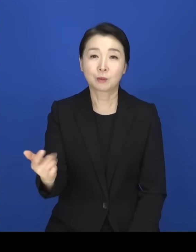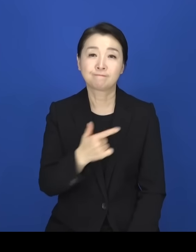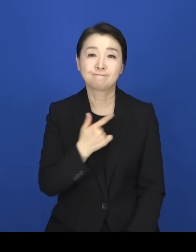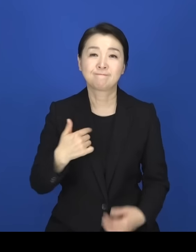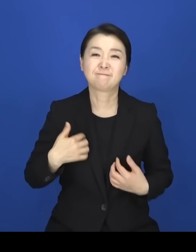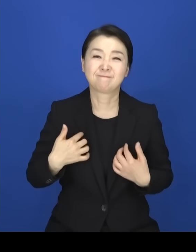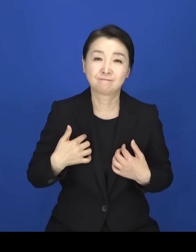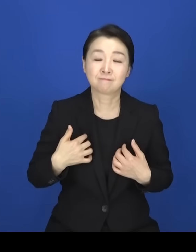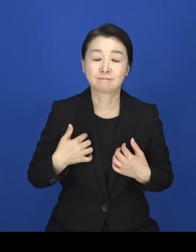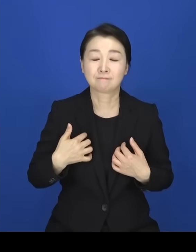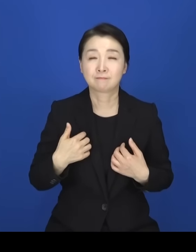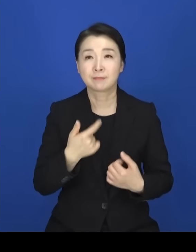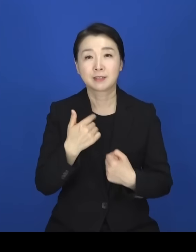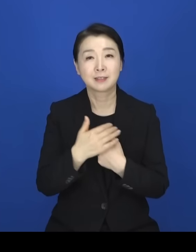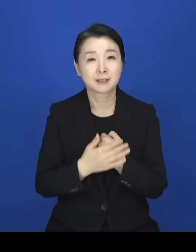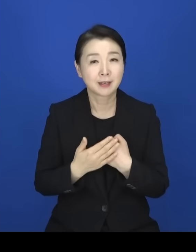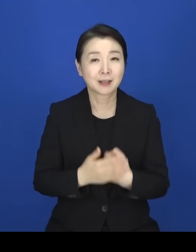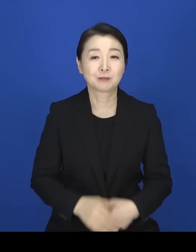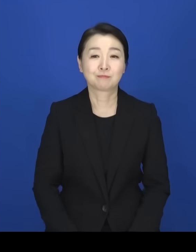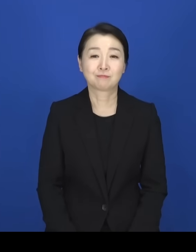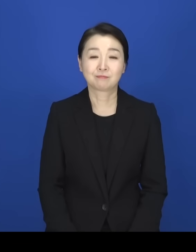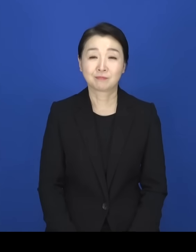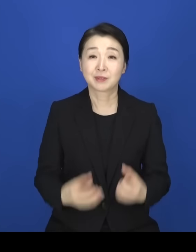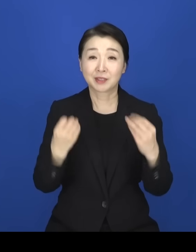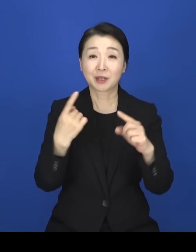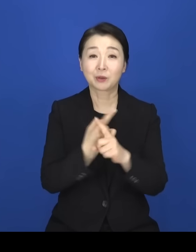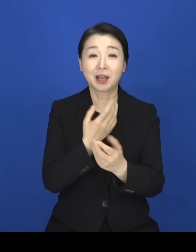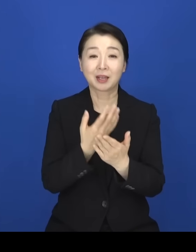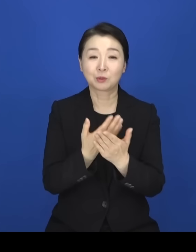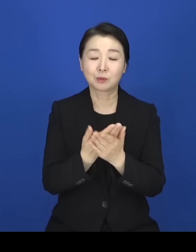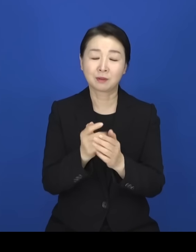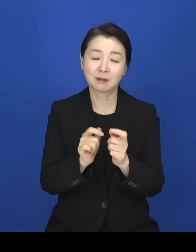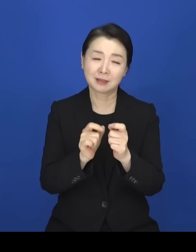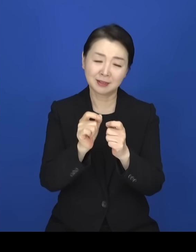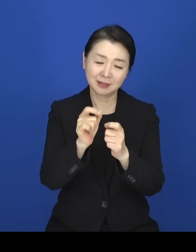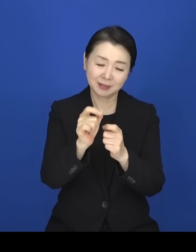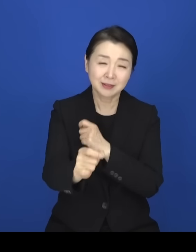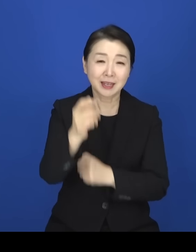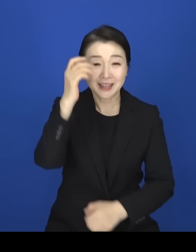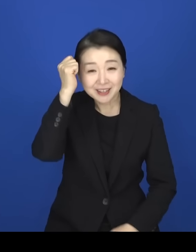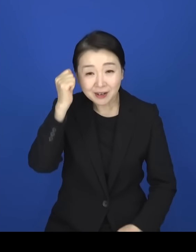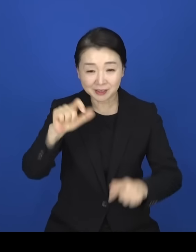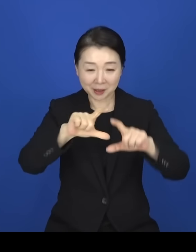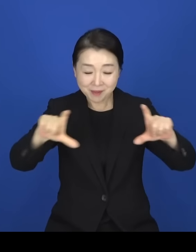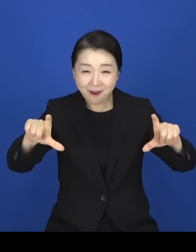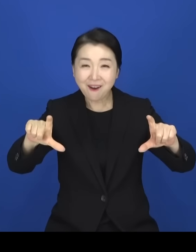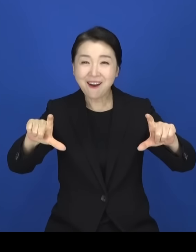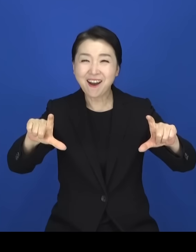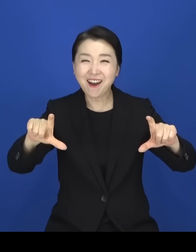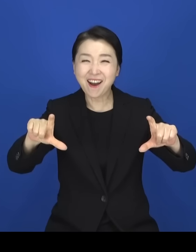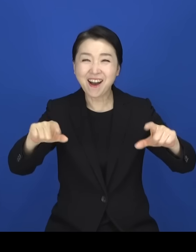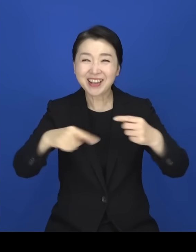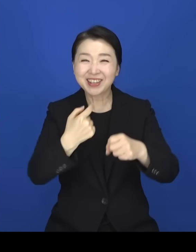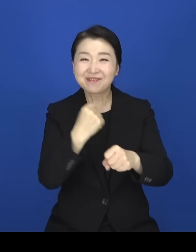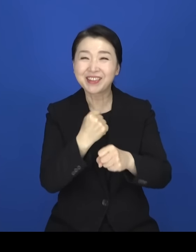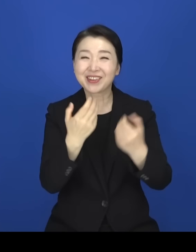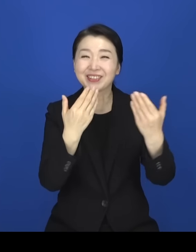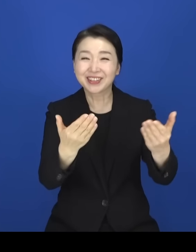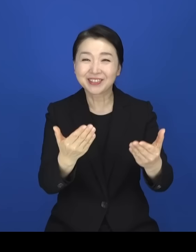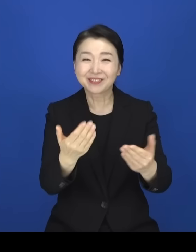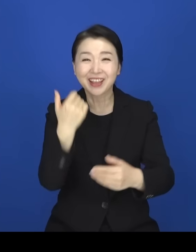빅재미, 빅은혜 새롭게 하소서 길이길이 기억될 명편을 만들어드리겠습니다. 개그맨